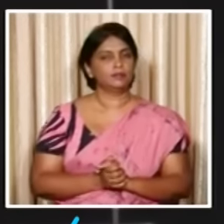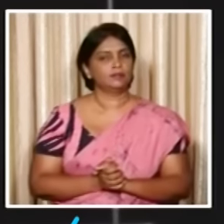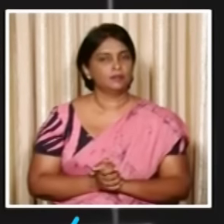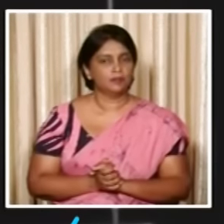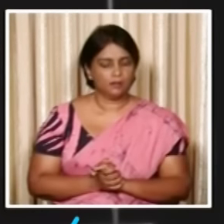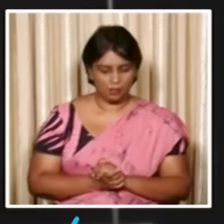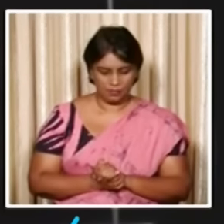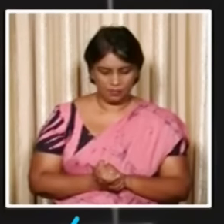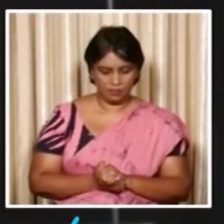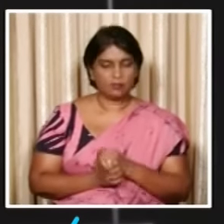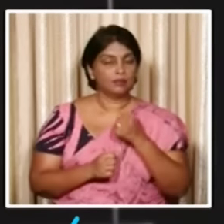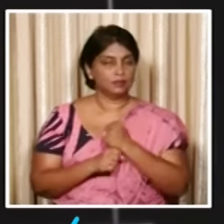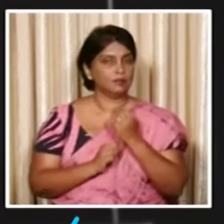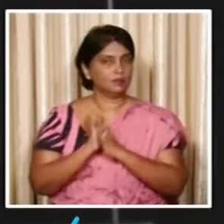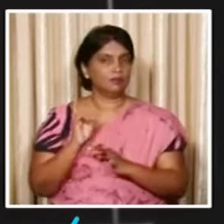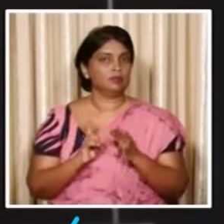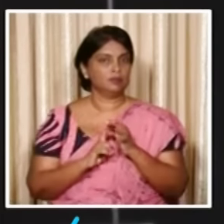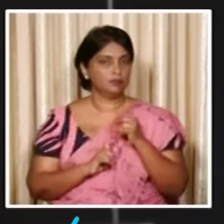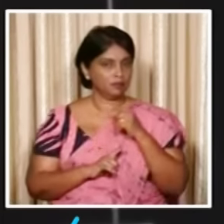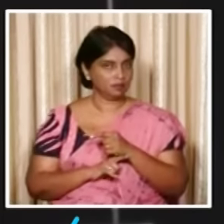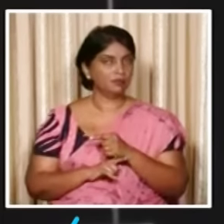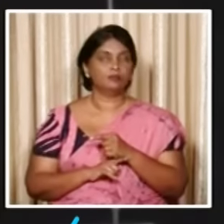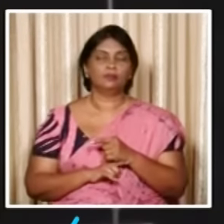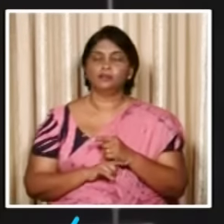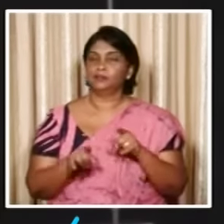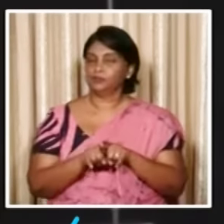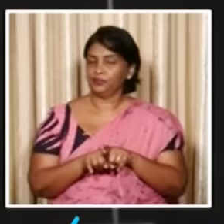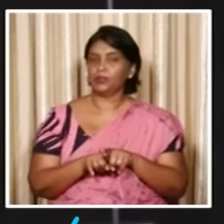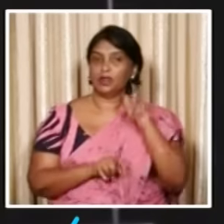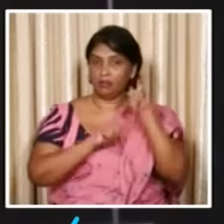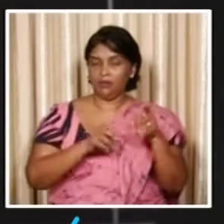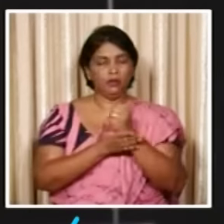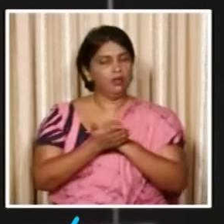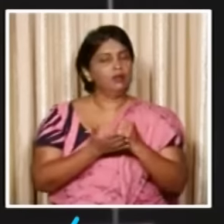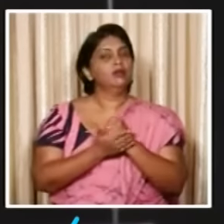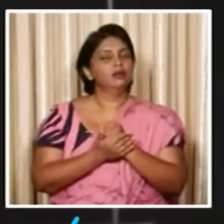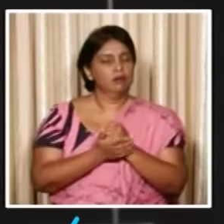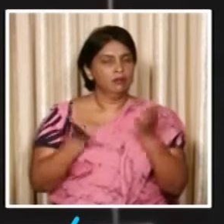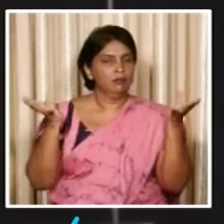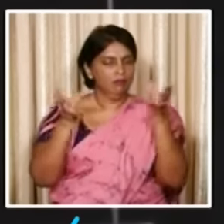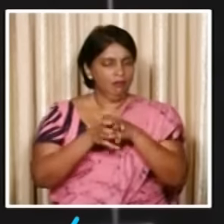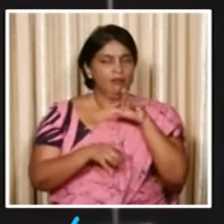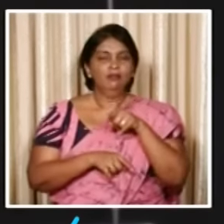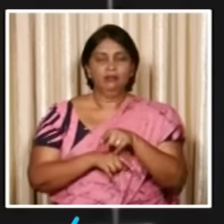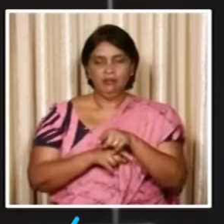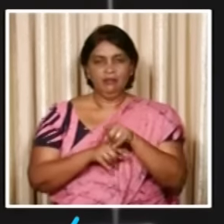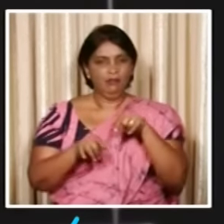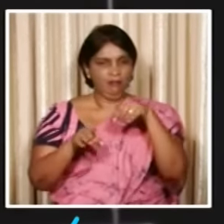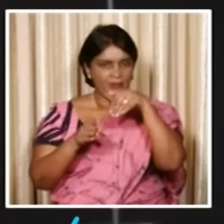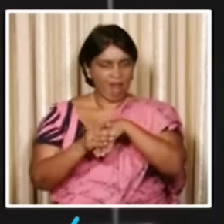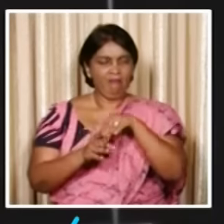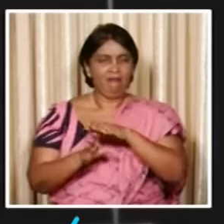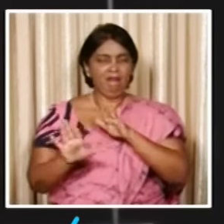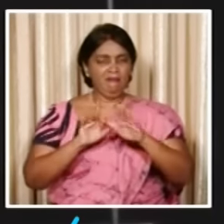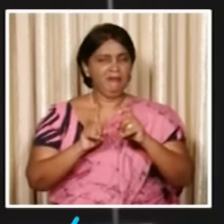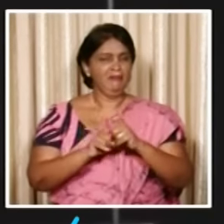கொண்டிருந்த போது திடீரென உள்நுழைந்த பெருந்தொகையான போலீசார் பூசை பொருட்களை சப்பாத்துக்காரர்கள் உதைத்து அடாவடியாக நடந்து கொண்டதோடு